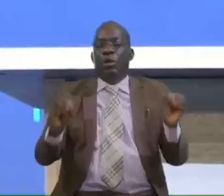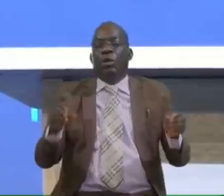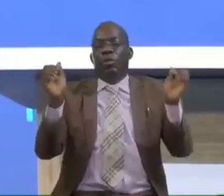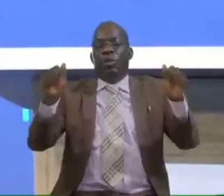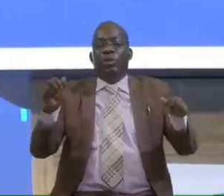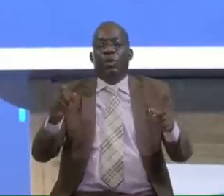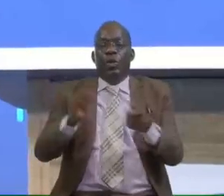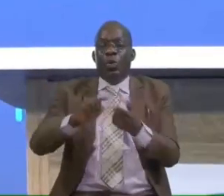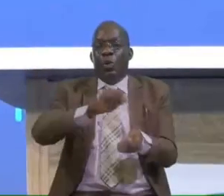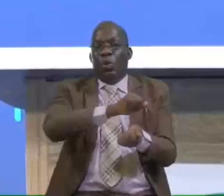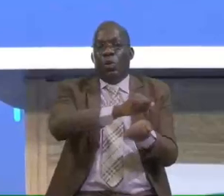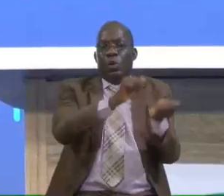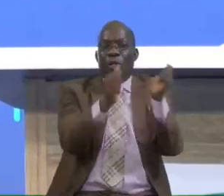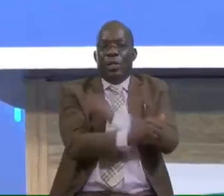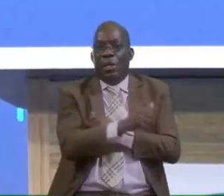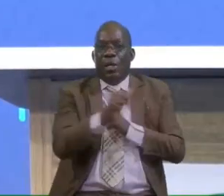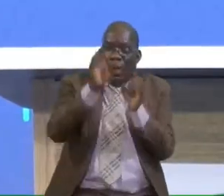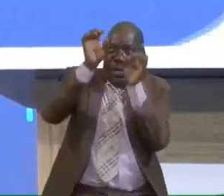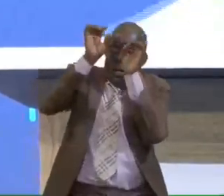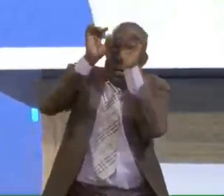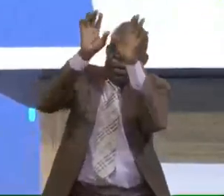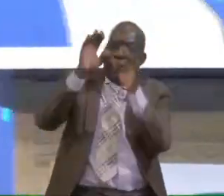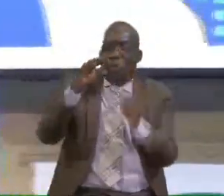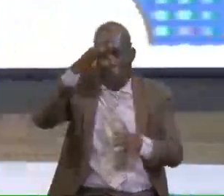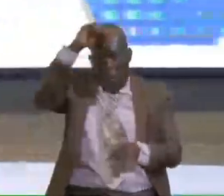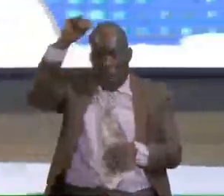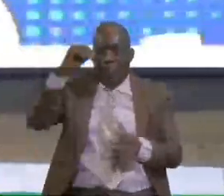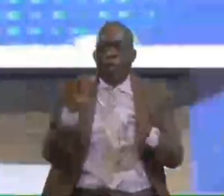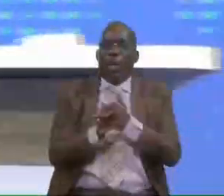Et pour changer l'homme terrible,